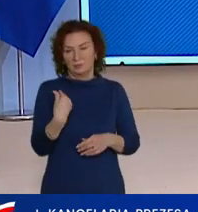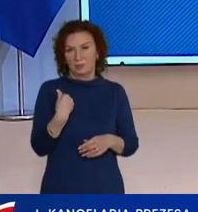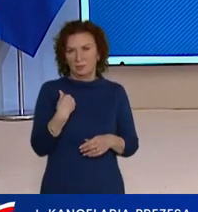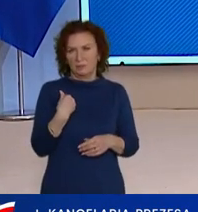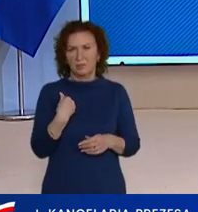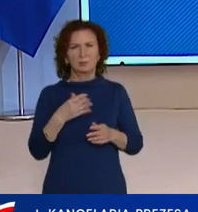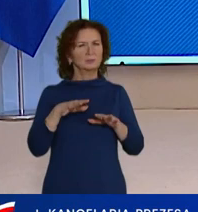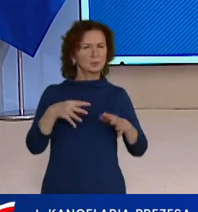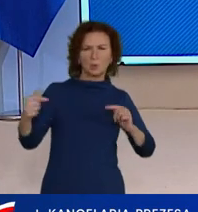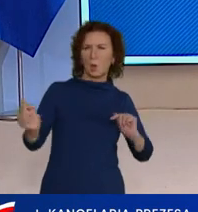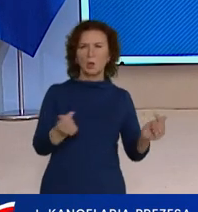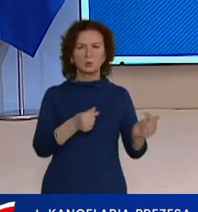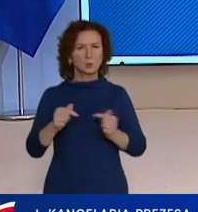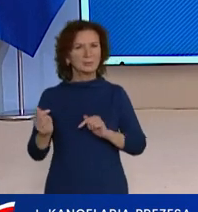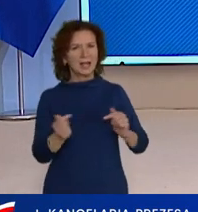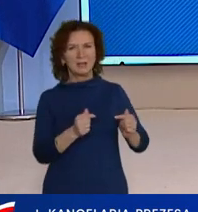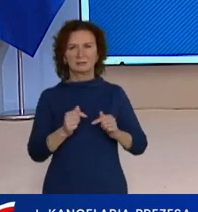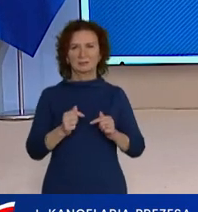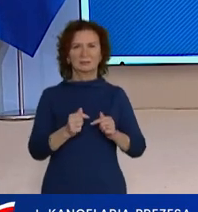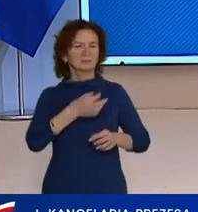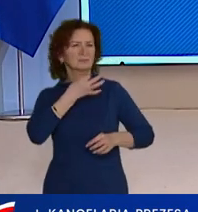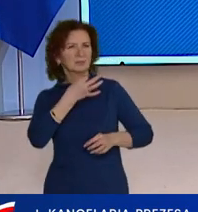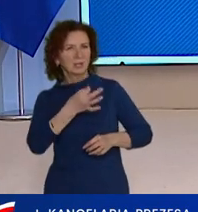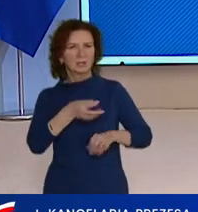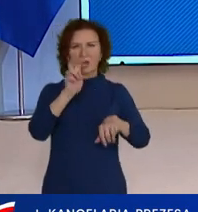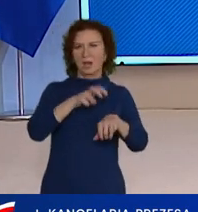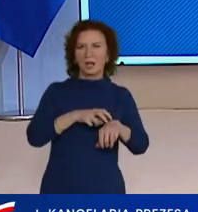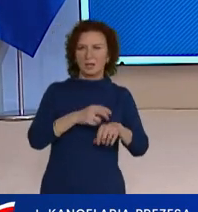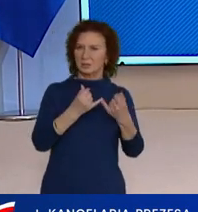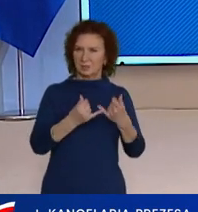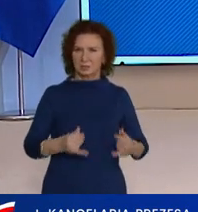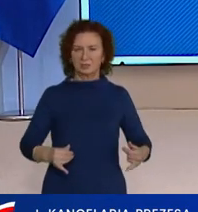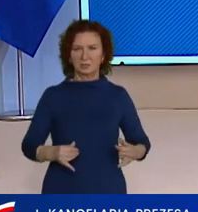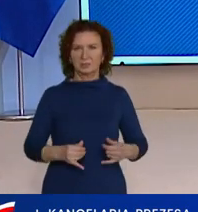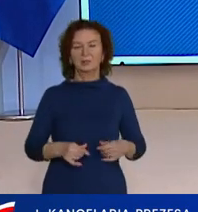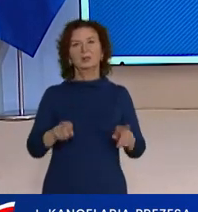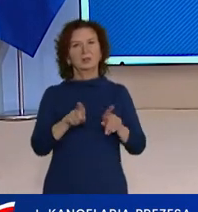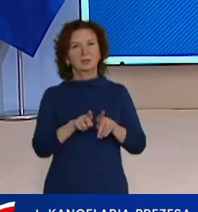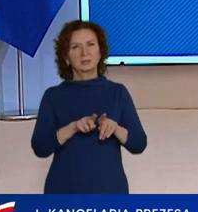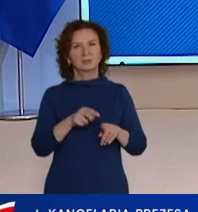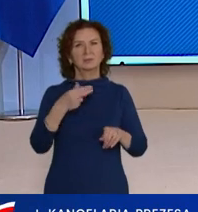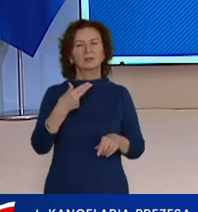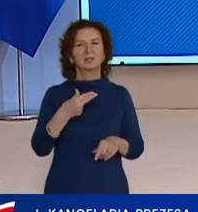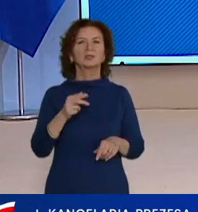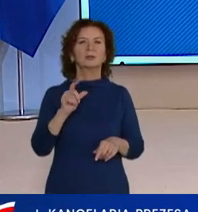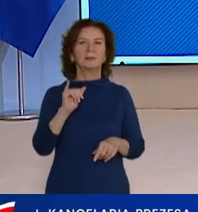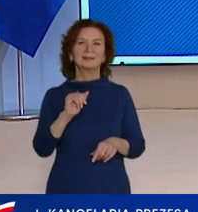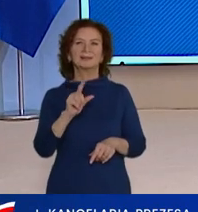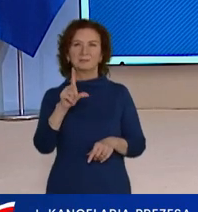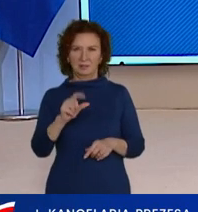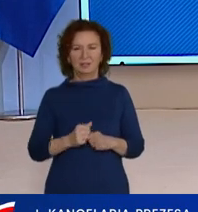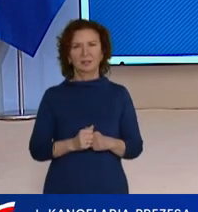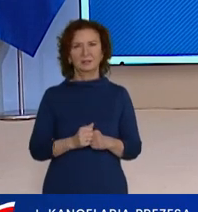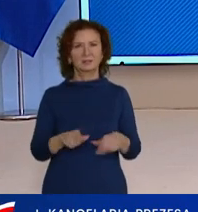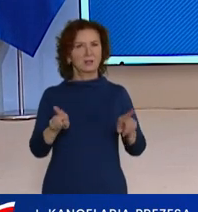szeroko konsultowana ze środowiskiem lekarskim, bo zarówno z Naczelną Izbą Lekarską, z przedstawicielami